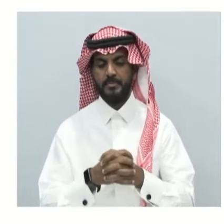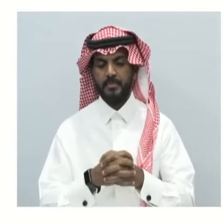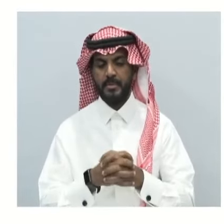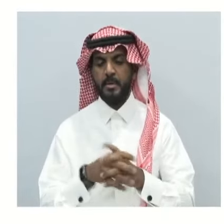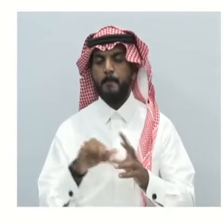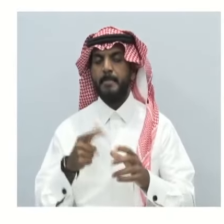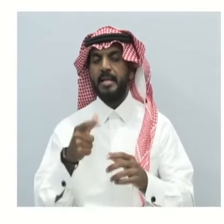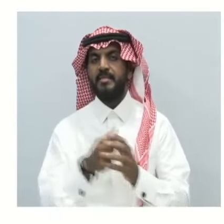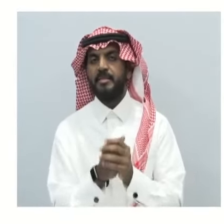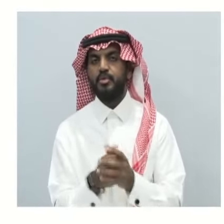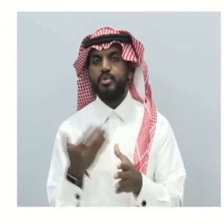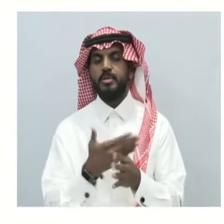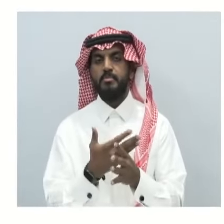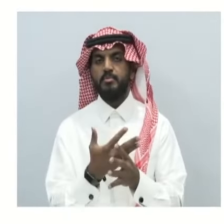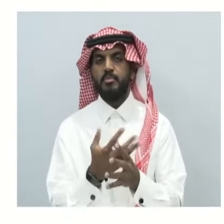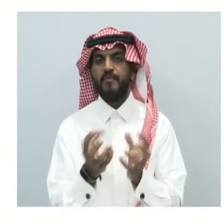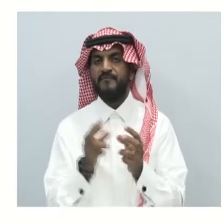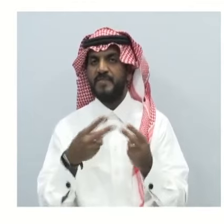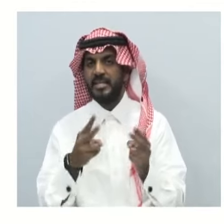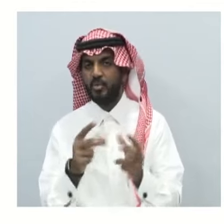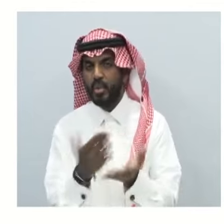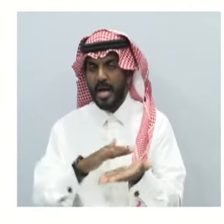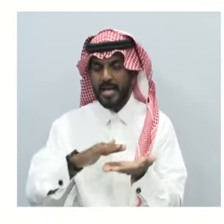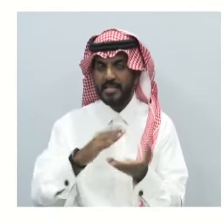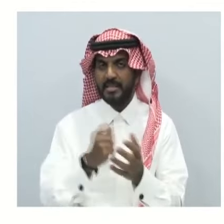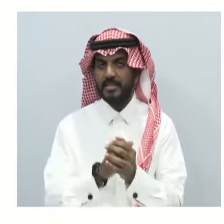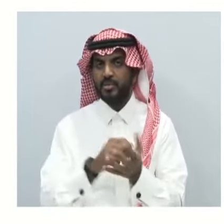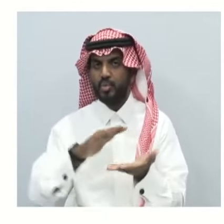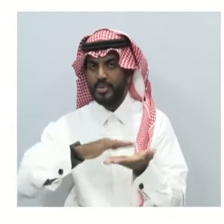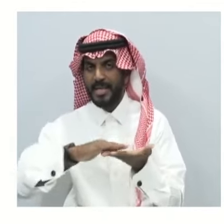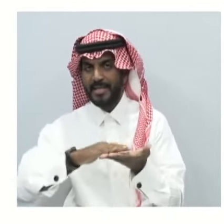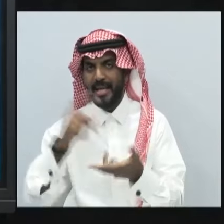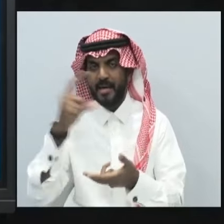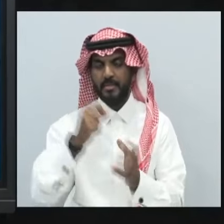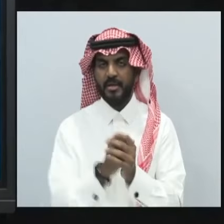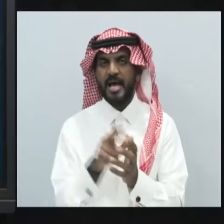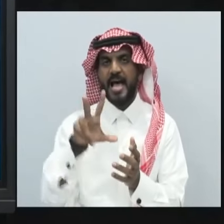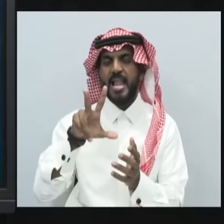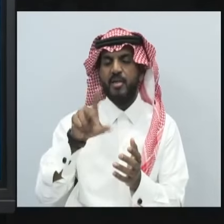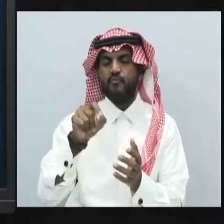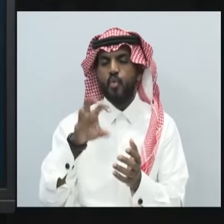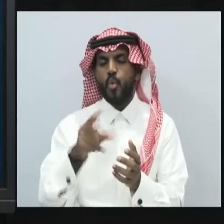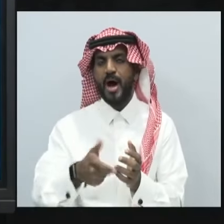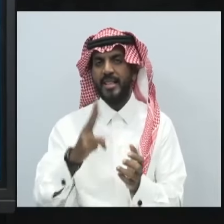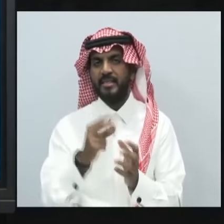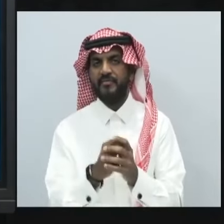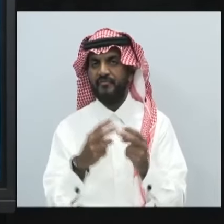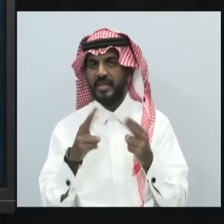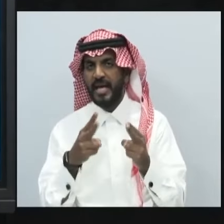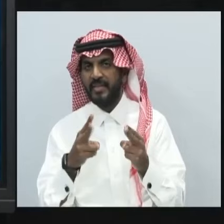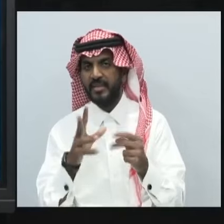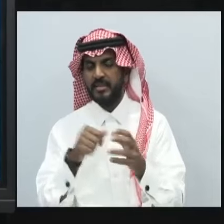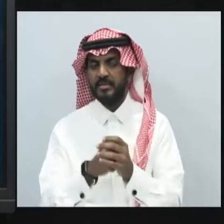ما الذي يسبب الفوهات على سطح القمر ما هو اسباب تكون تلك الفوهات